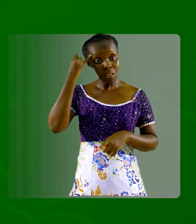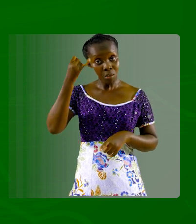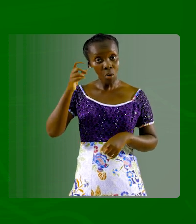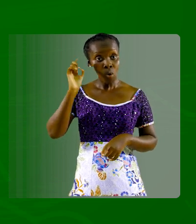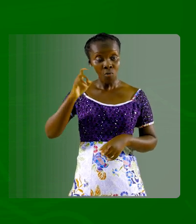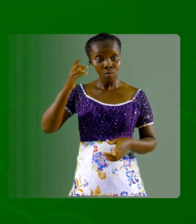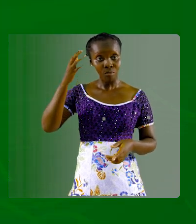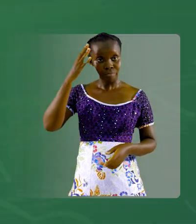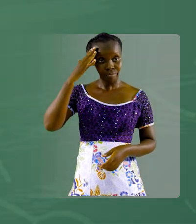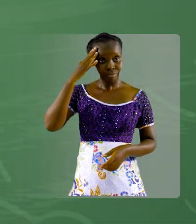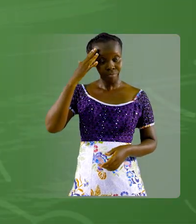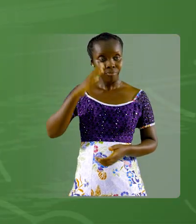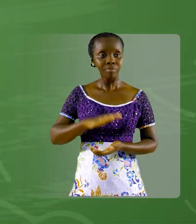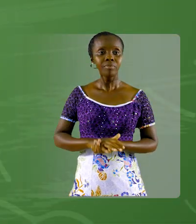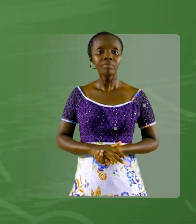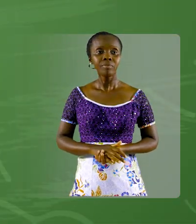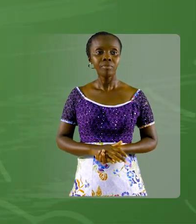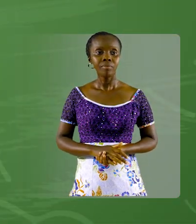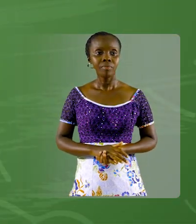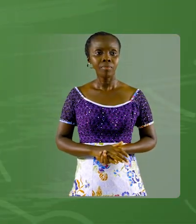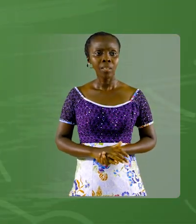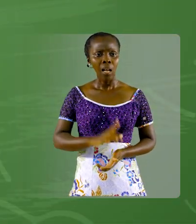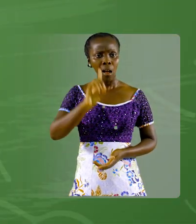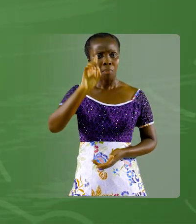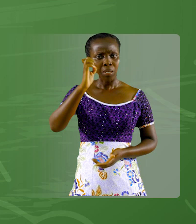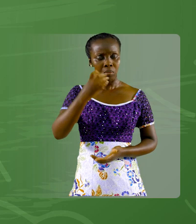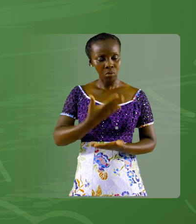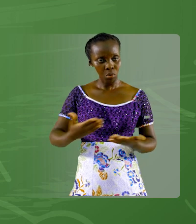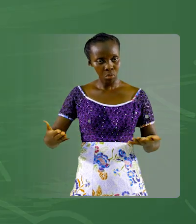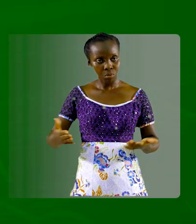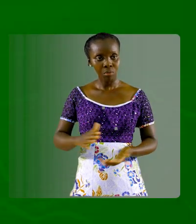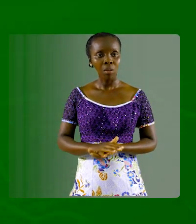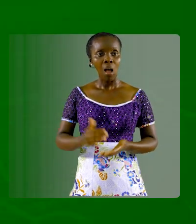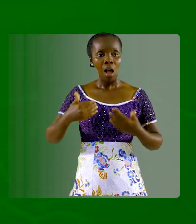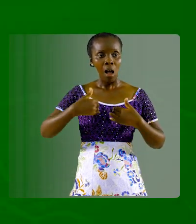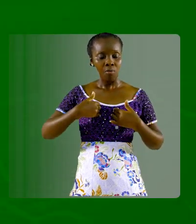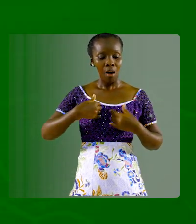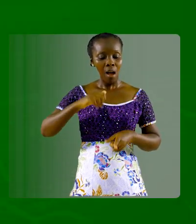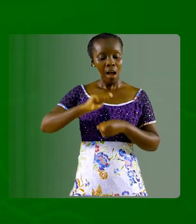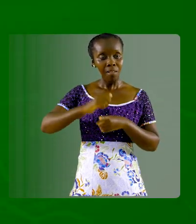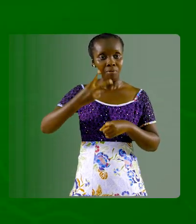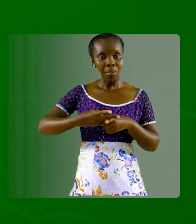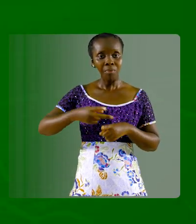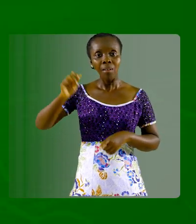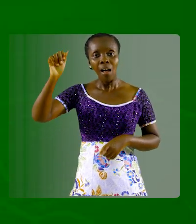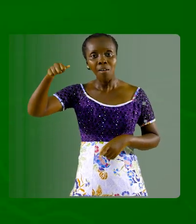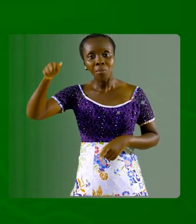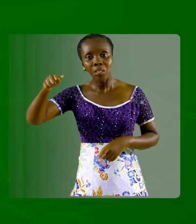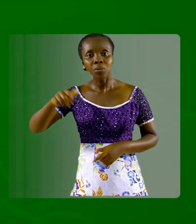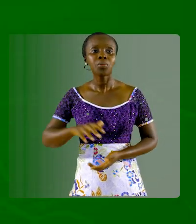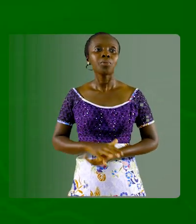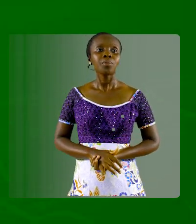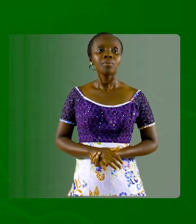remarqué tout à l'heure, il y a en premier lieu les adverbes d'affirmation